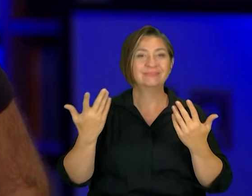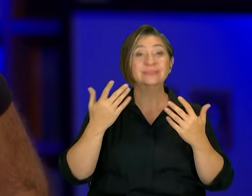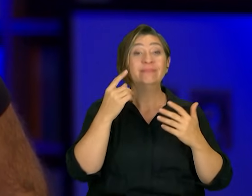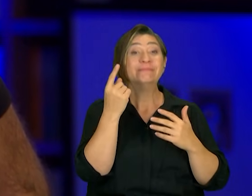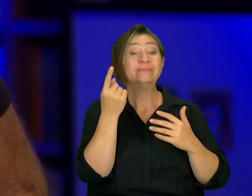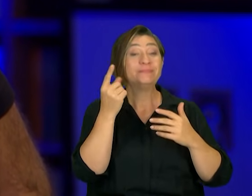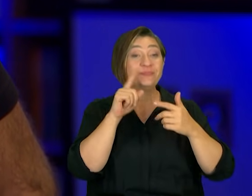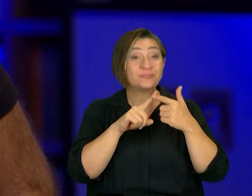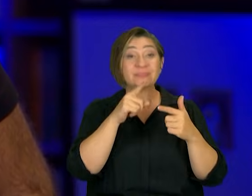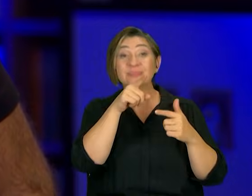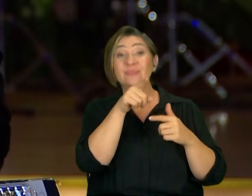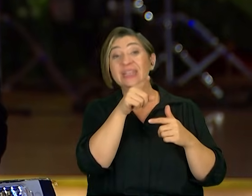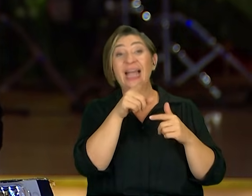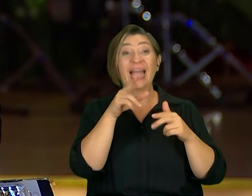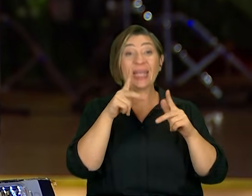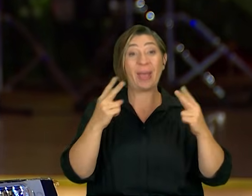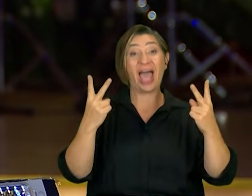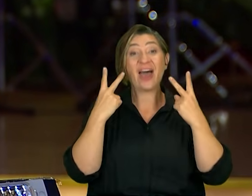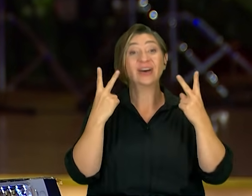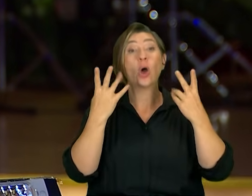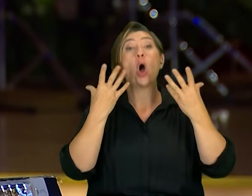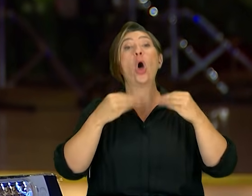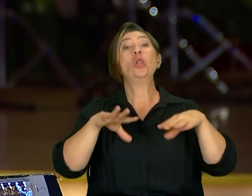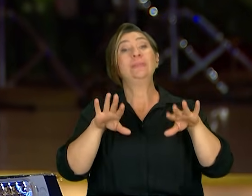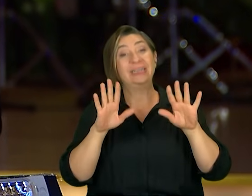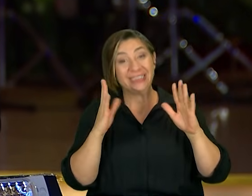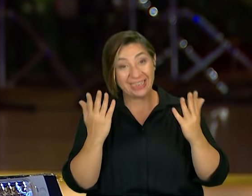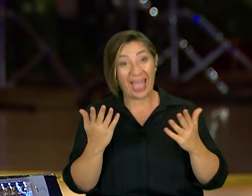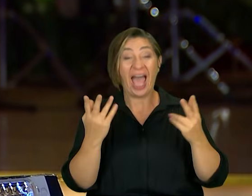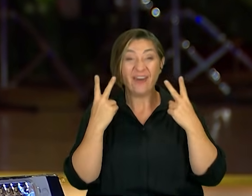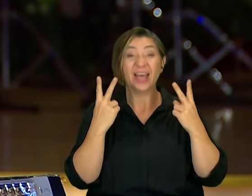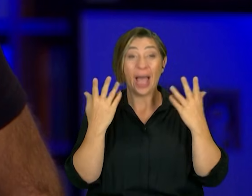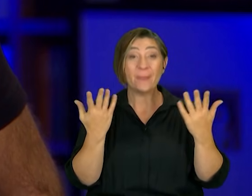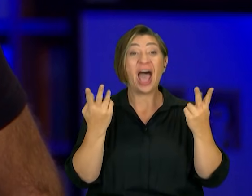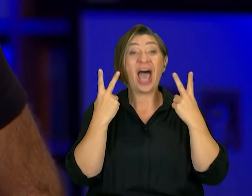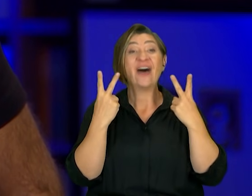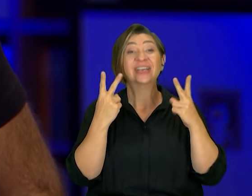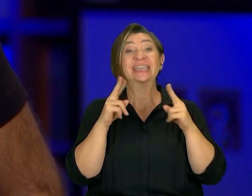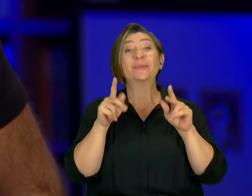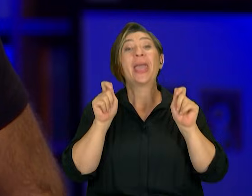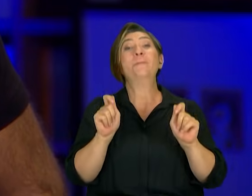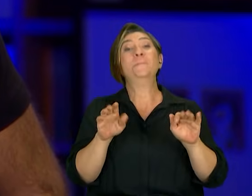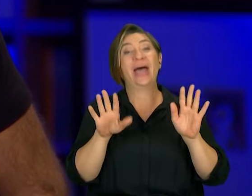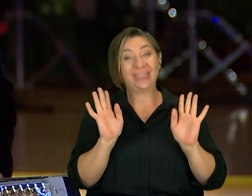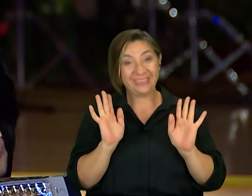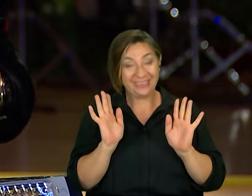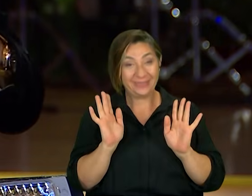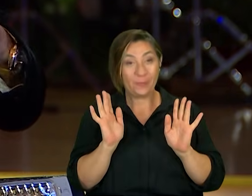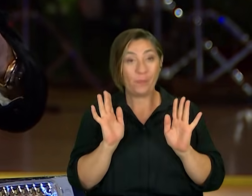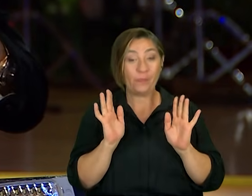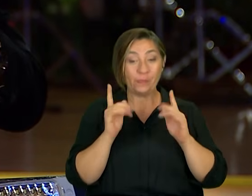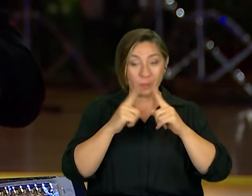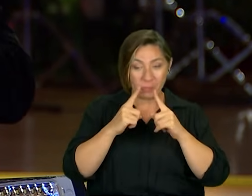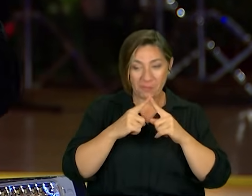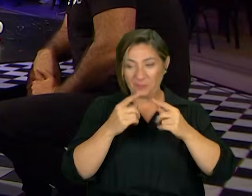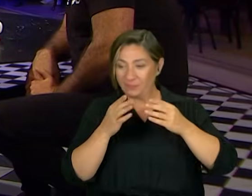de o CEO kadar havalı olmasa da, çünkü aslında havalı ama havalı davranmayan, çünkü hesap